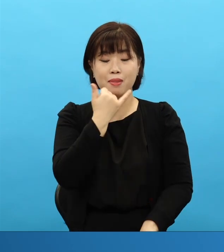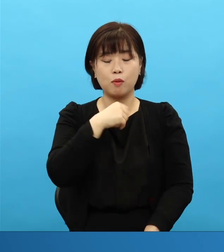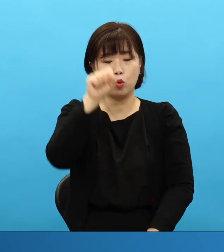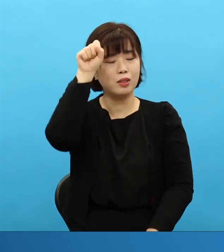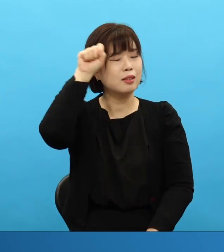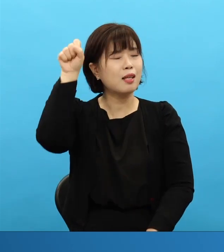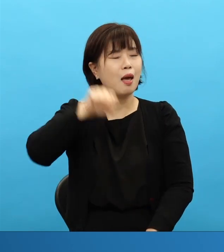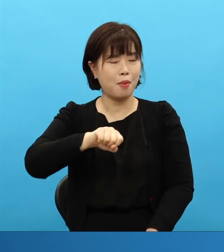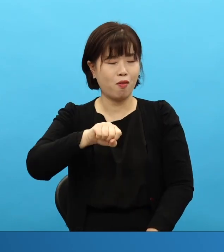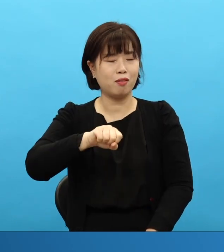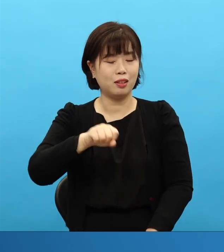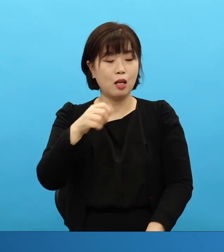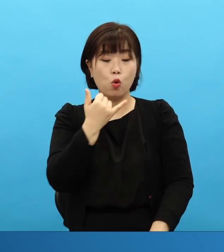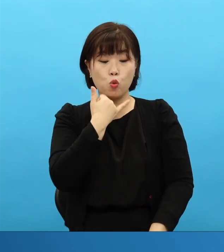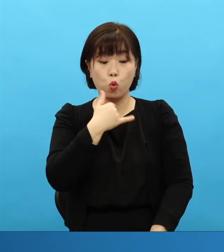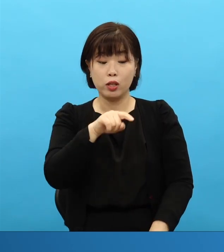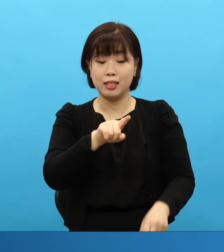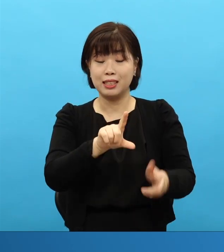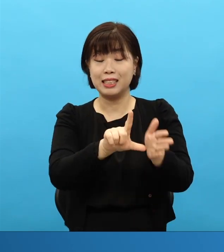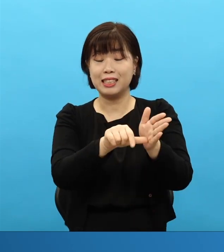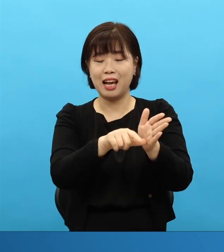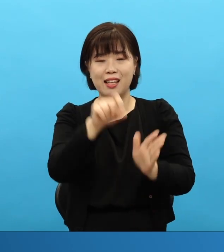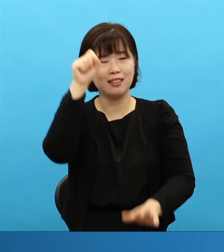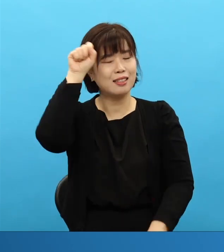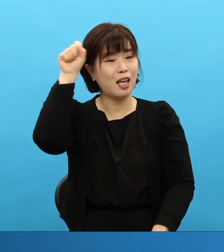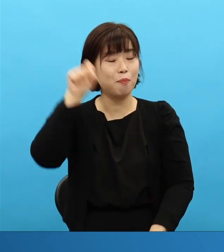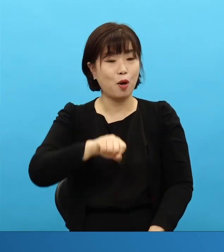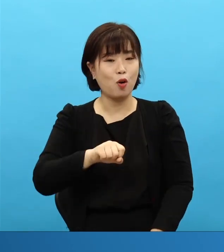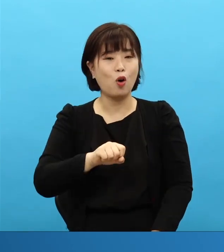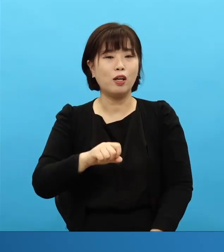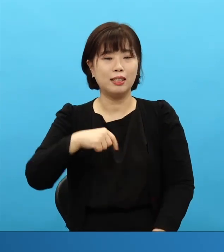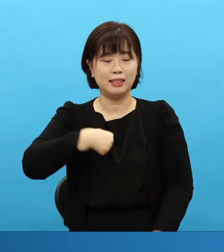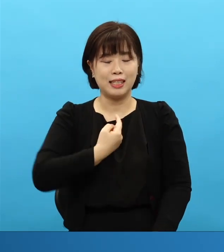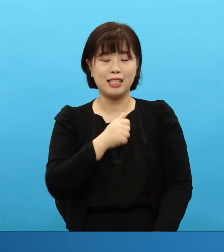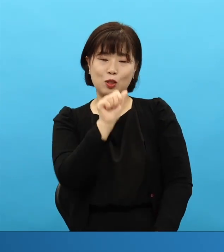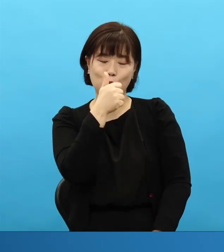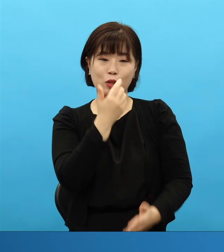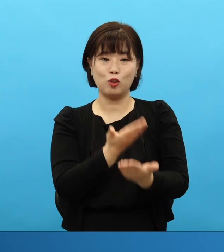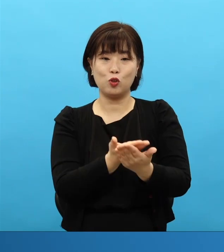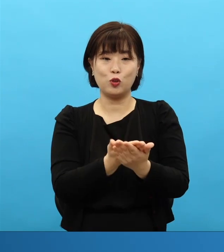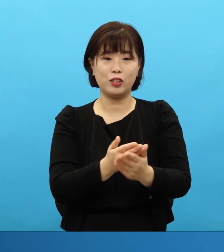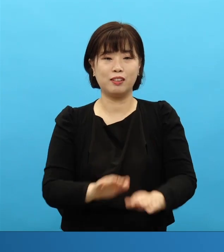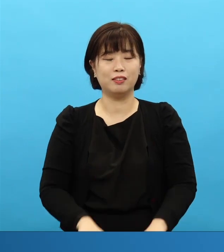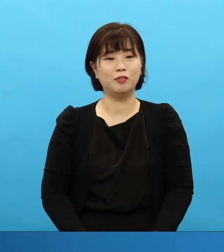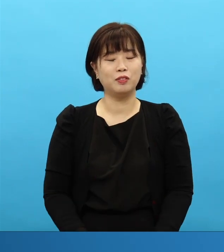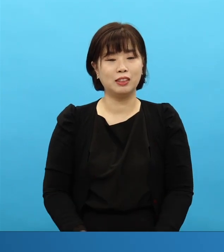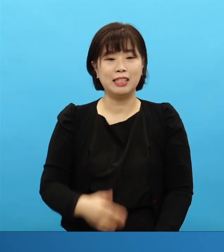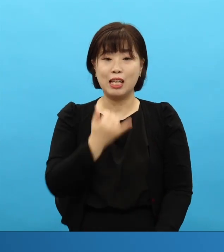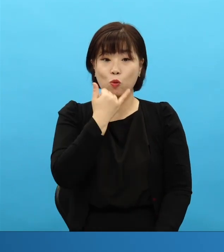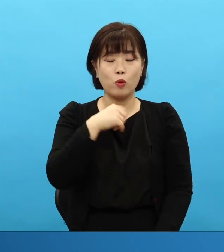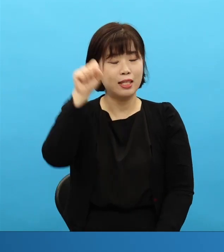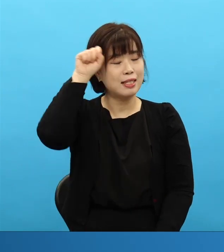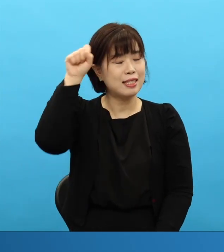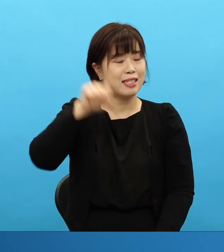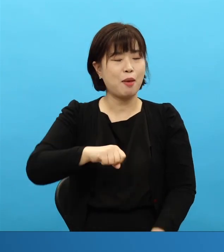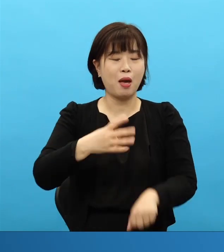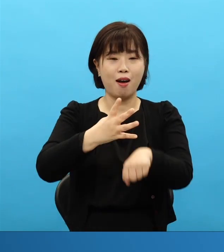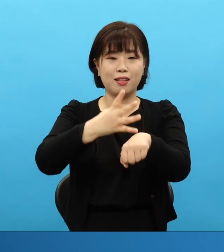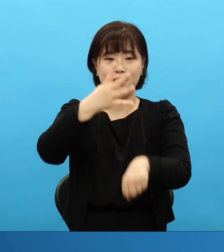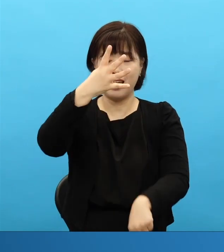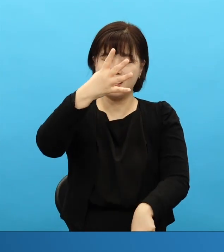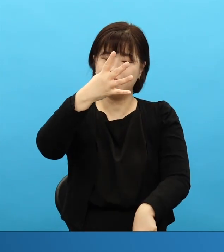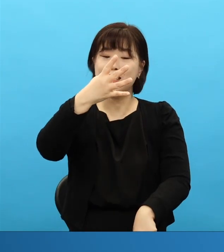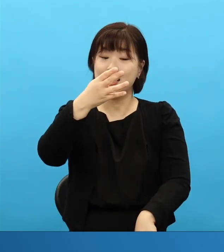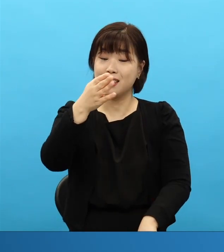어떤 분이신지 자기소개를 먼저 들어보도록 하겠습니다. 네, 지금은 새벽 4시